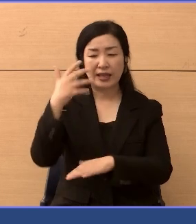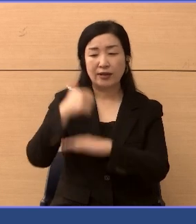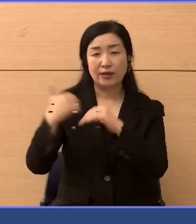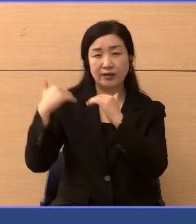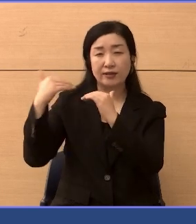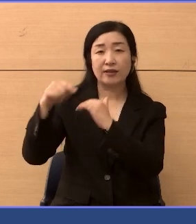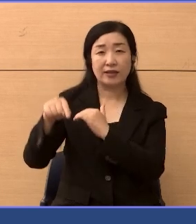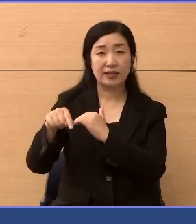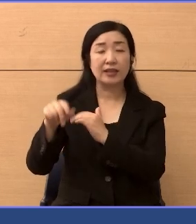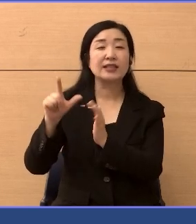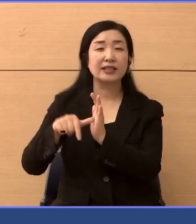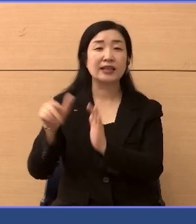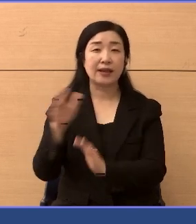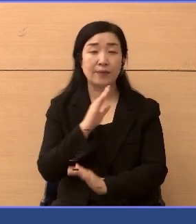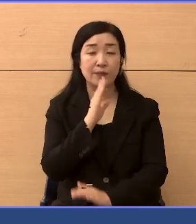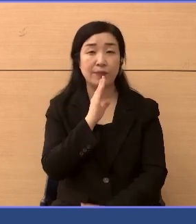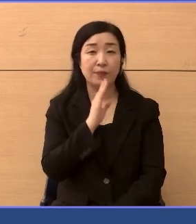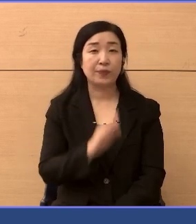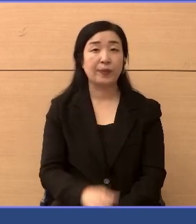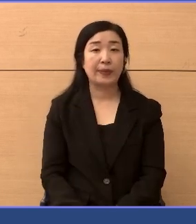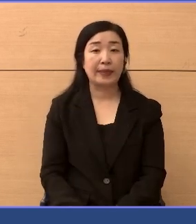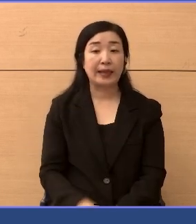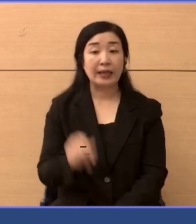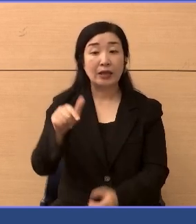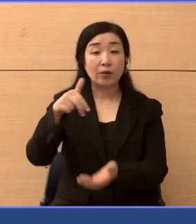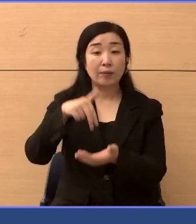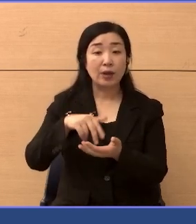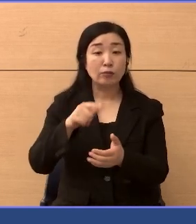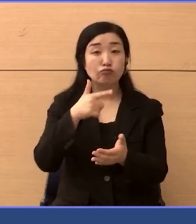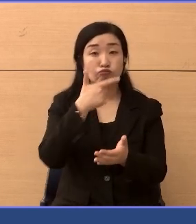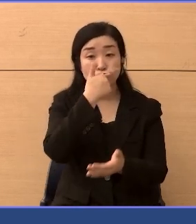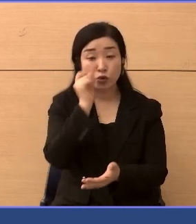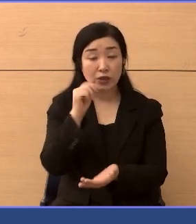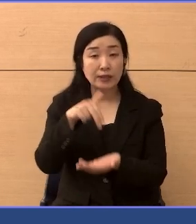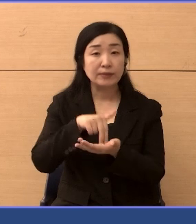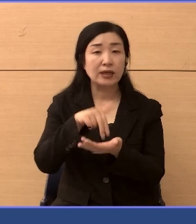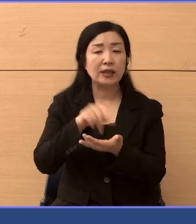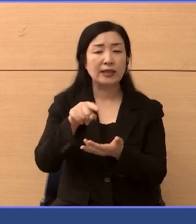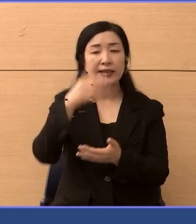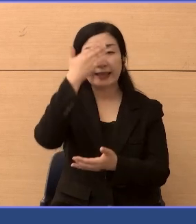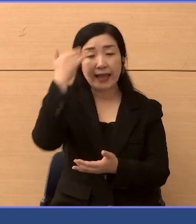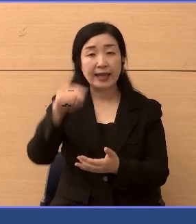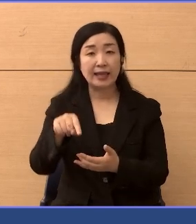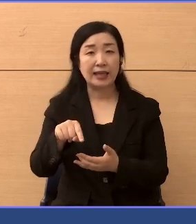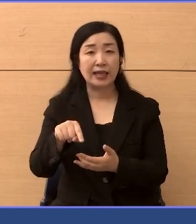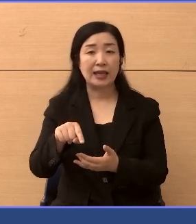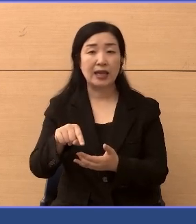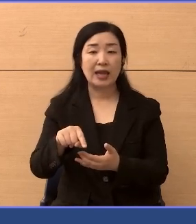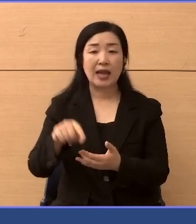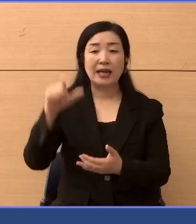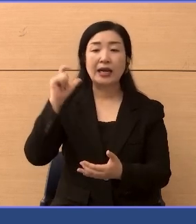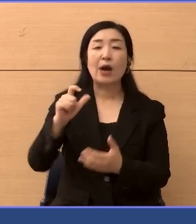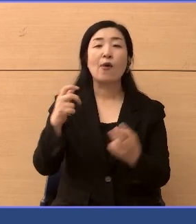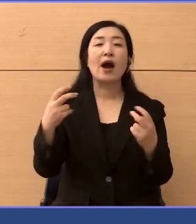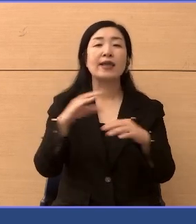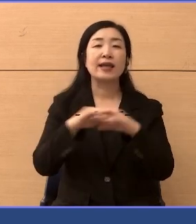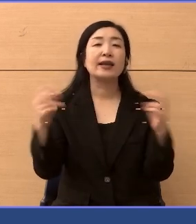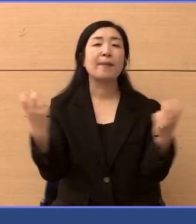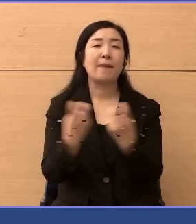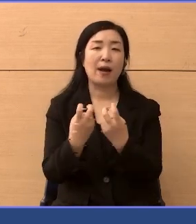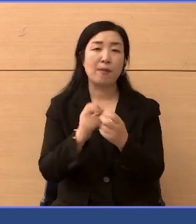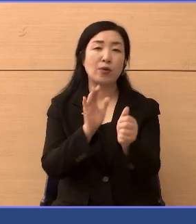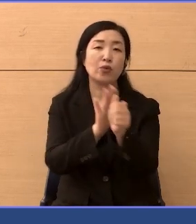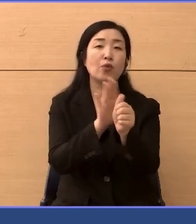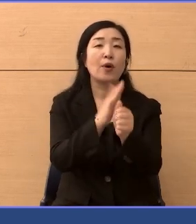know 성인기에는요. how to help individuals 하지만 이런 strengthen. 경우에는 저희가 다행히도 There will 이런 also 영역을 be 강화하는 challenges 방법으로 in 도와줄